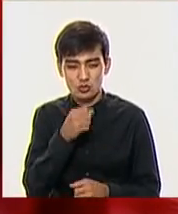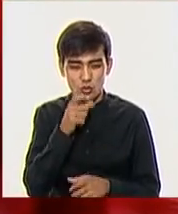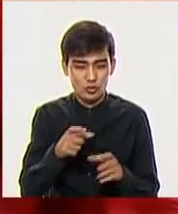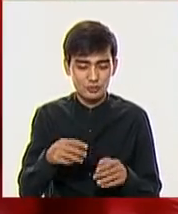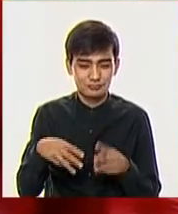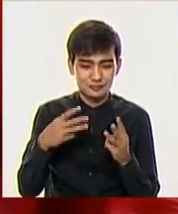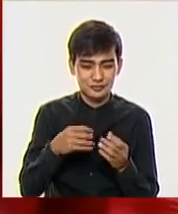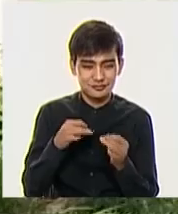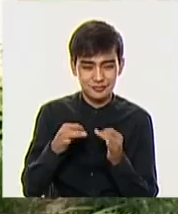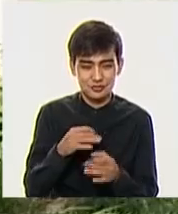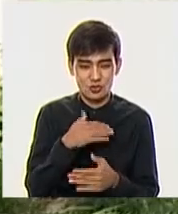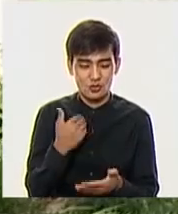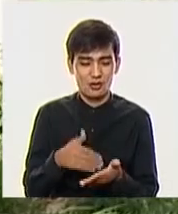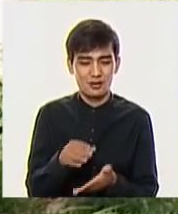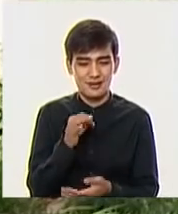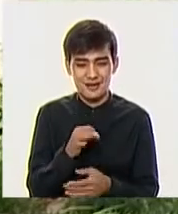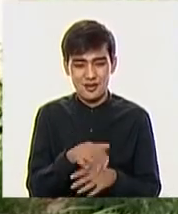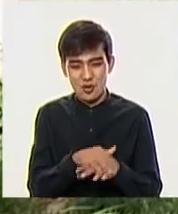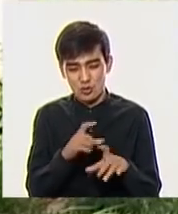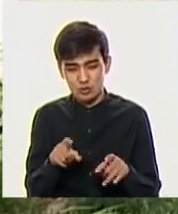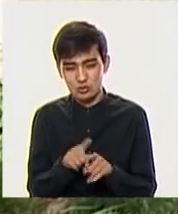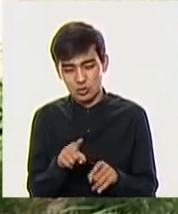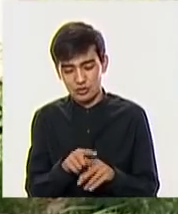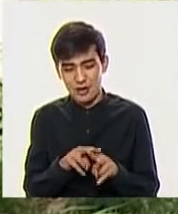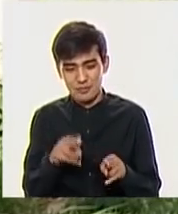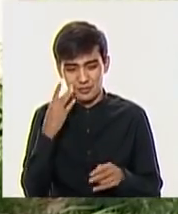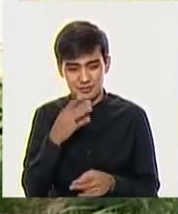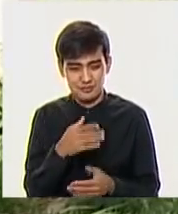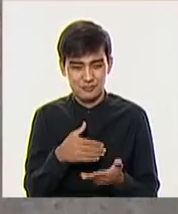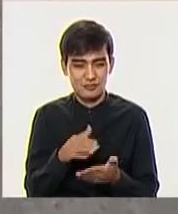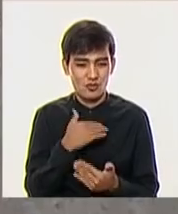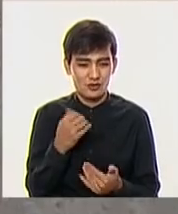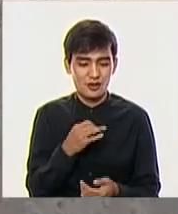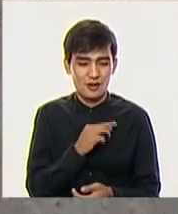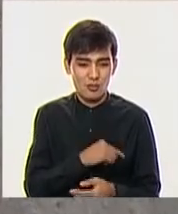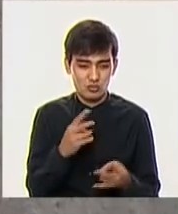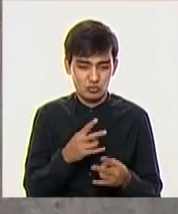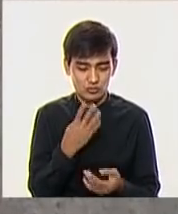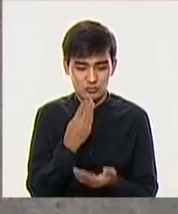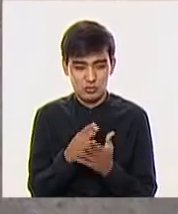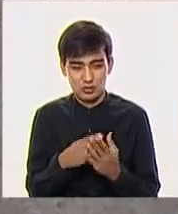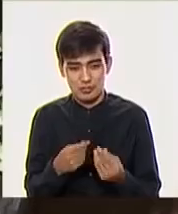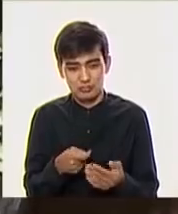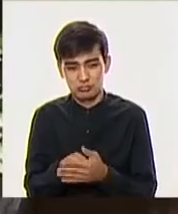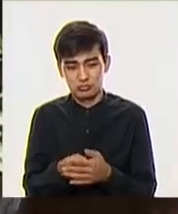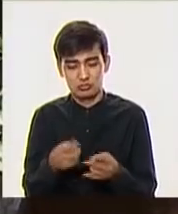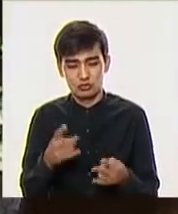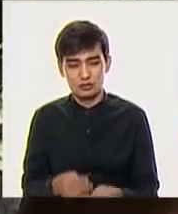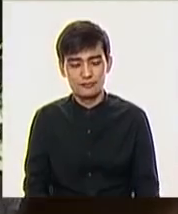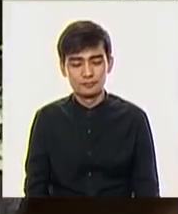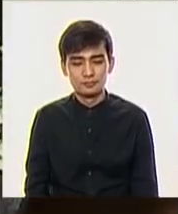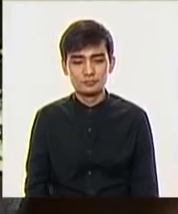на камеру отказываются. Но и горожане придерживаются того же мнения. Мол, людям нужно работать и кормить свои семьи. Есть